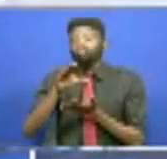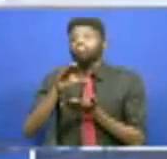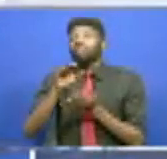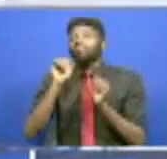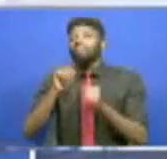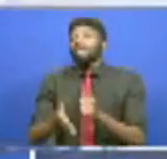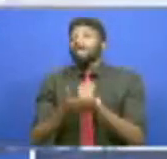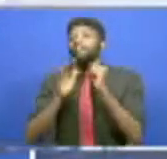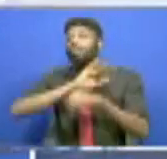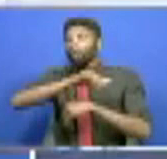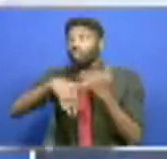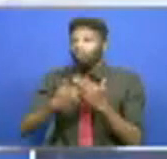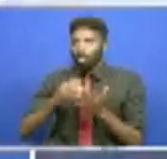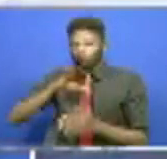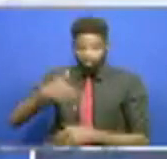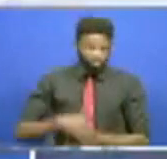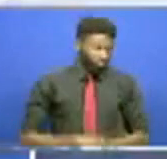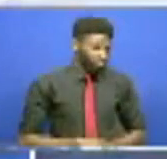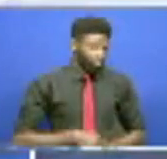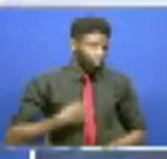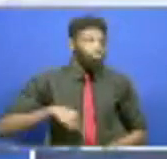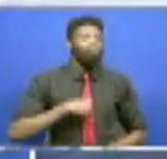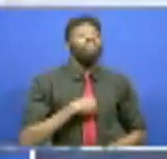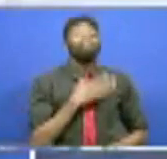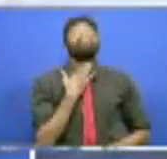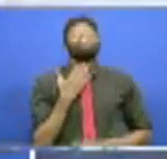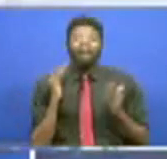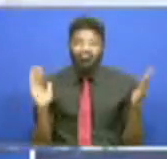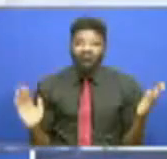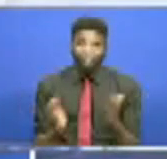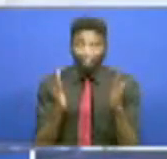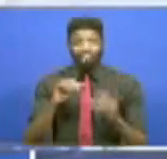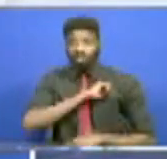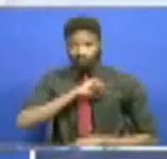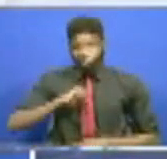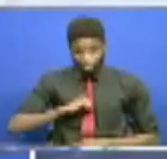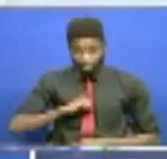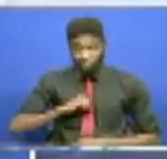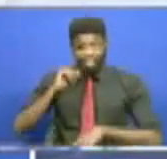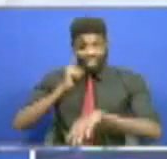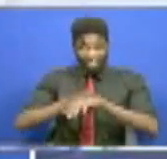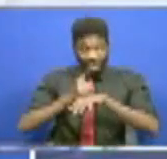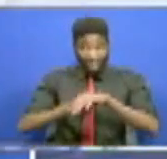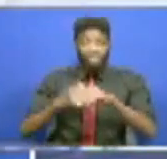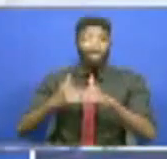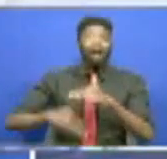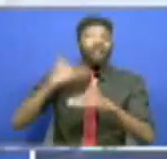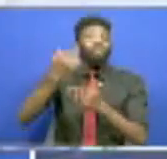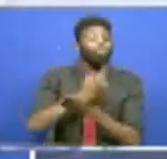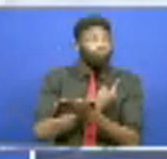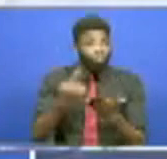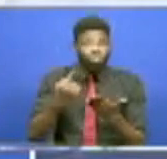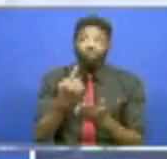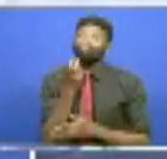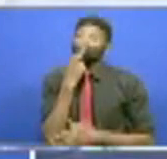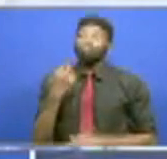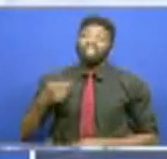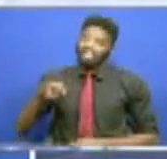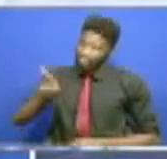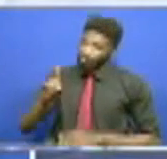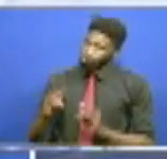Senate ili sasa ikifika next week Tuesday wawe na solution ili tupate